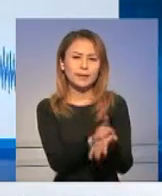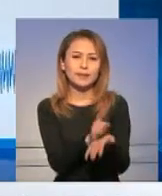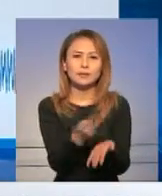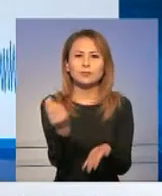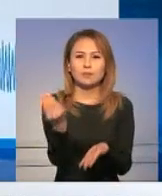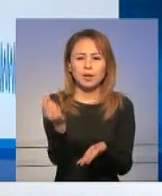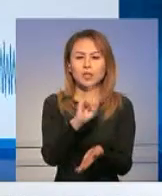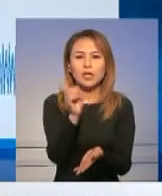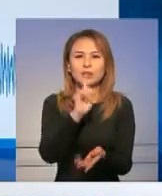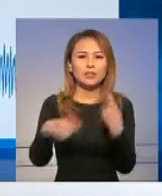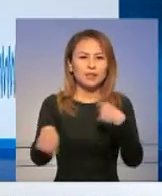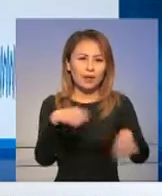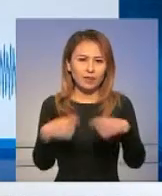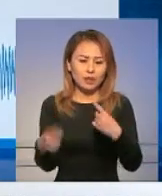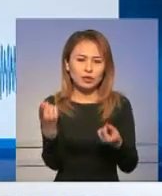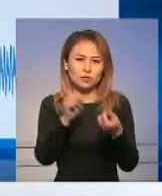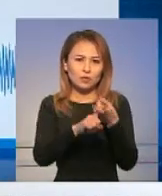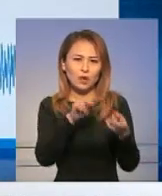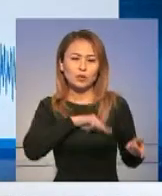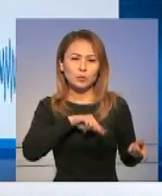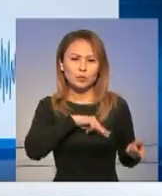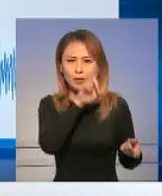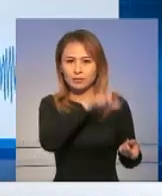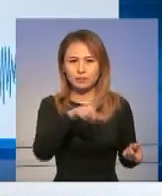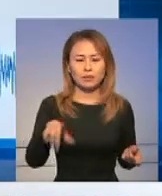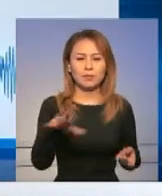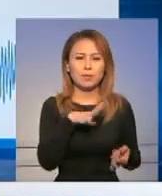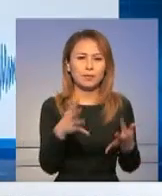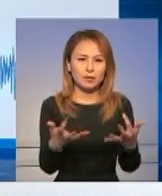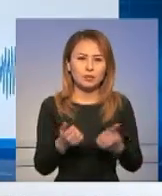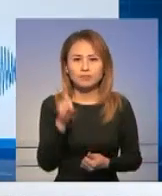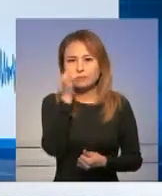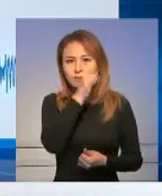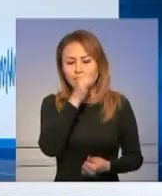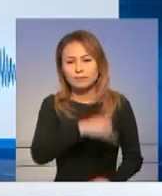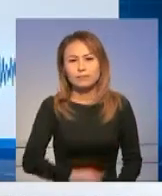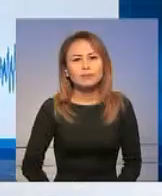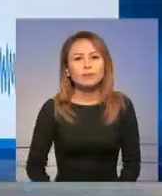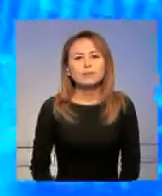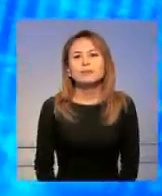төлеушілер тауарды белгілі бір тұлғалардан алғанын дәлелдей алмады.